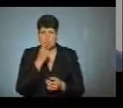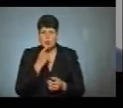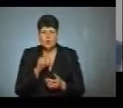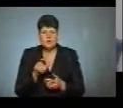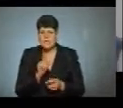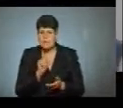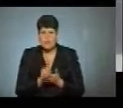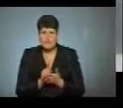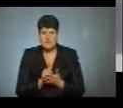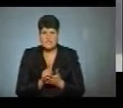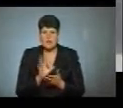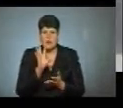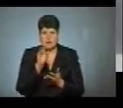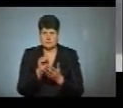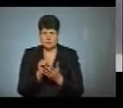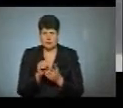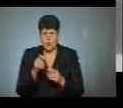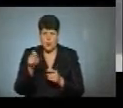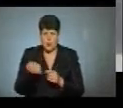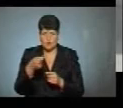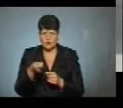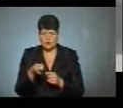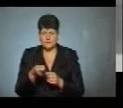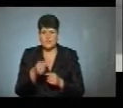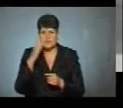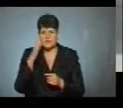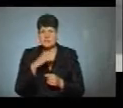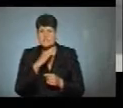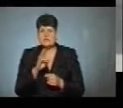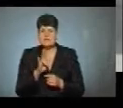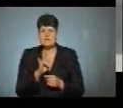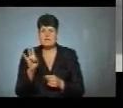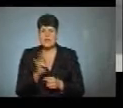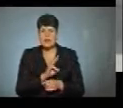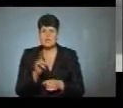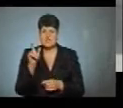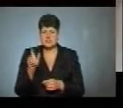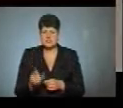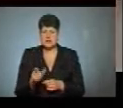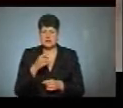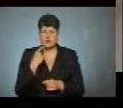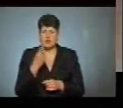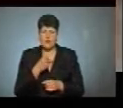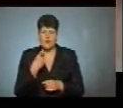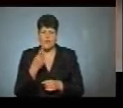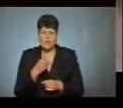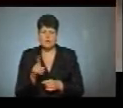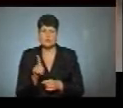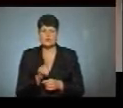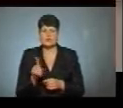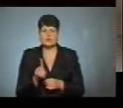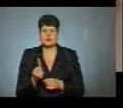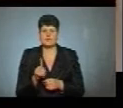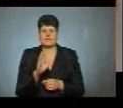повинні торкатися ложечки. Отець Віталій Козак повідомив, що архієпископ і митрополит Тернопільсько-Зборівської